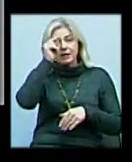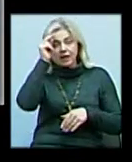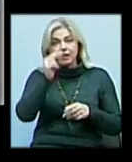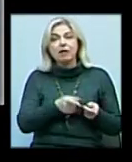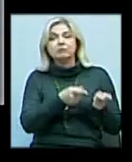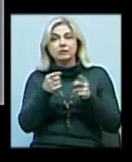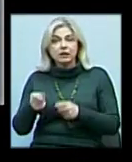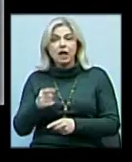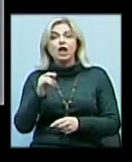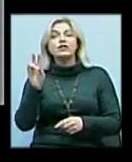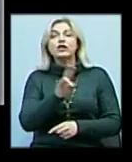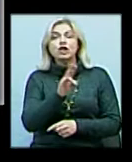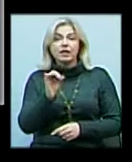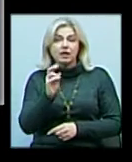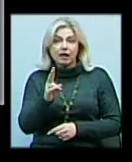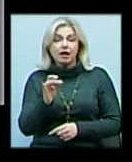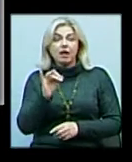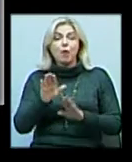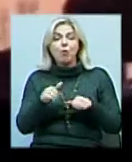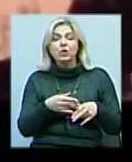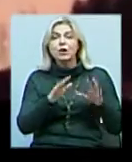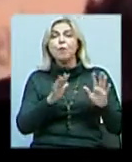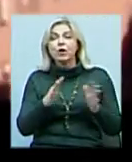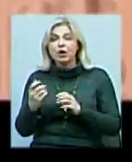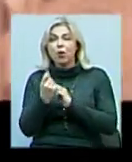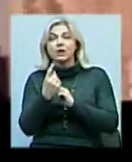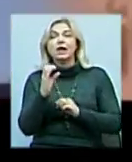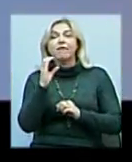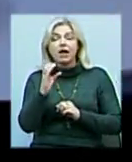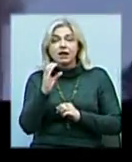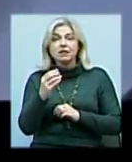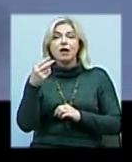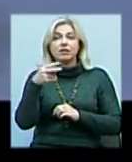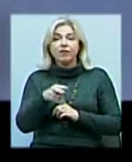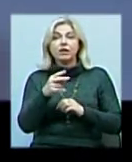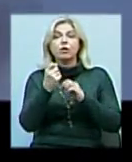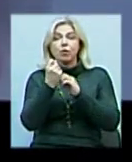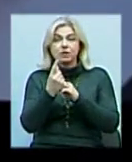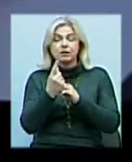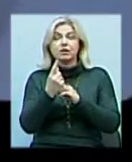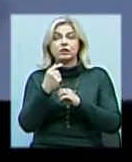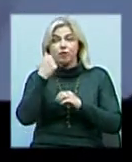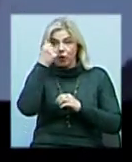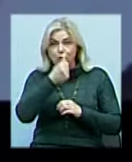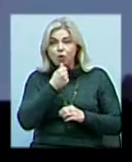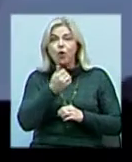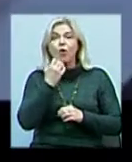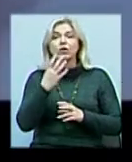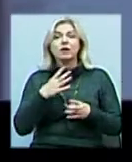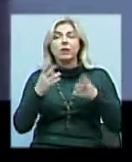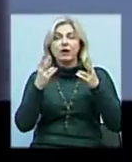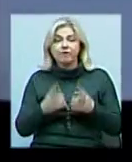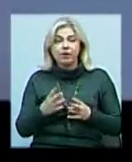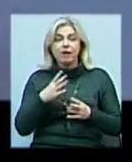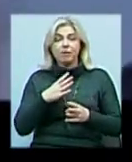капелани, сповідував резервістів. Після подій 11 вересня 2001 року, коли в результаті теракту вибухнули вежі